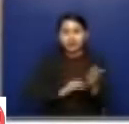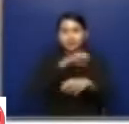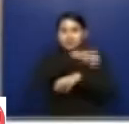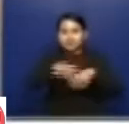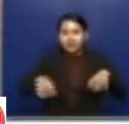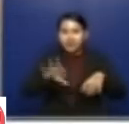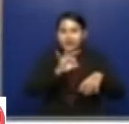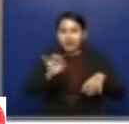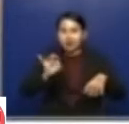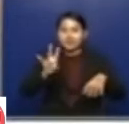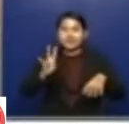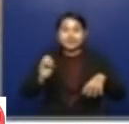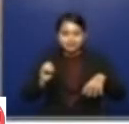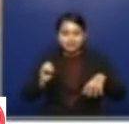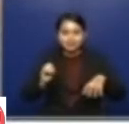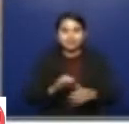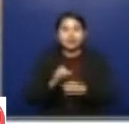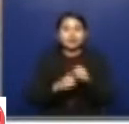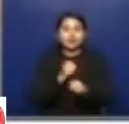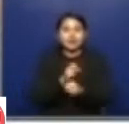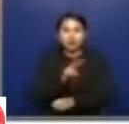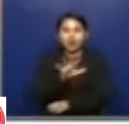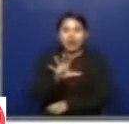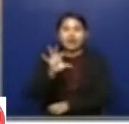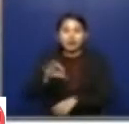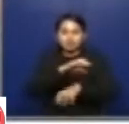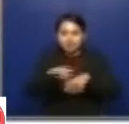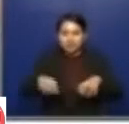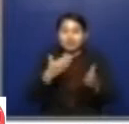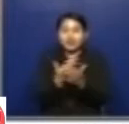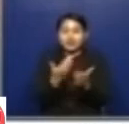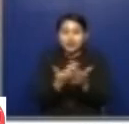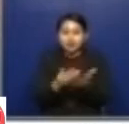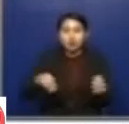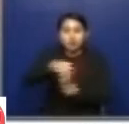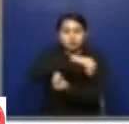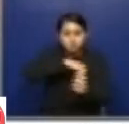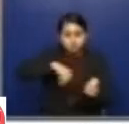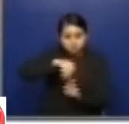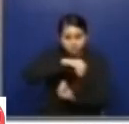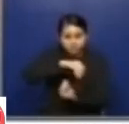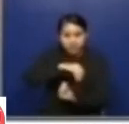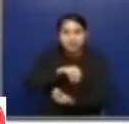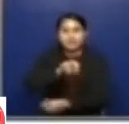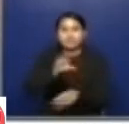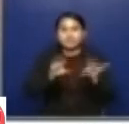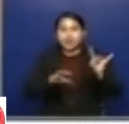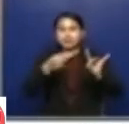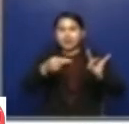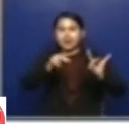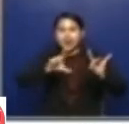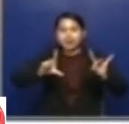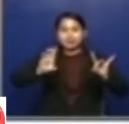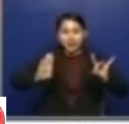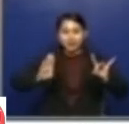970แห่งโดยในปี2559มูลค่าการผลิตเหมืองแร่มีมูลค่าทั้งสิ้น 80,000 ล้านบาท